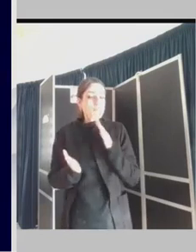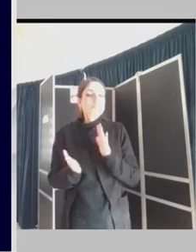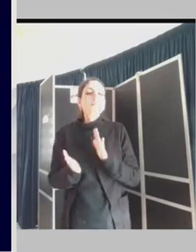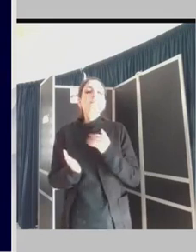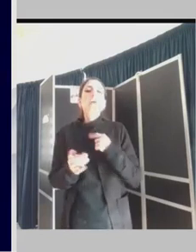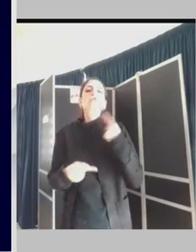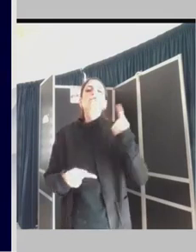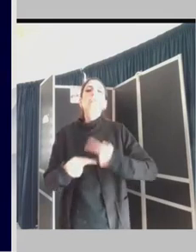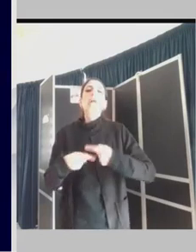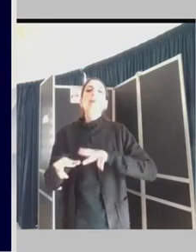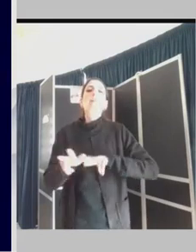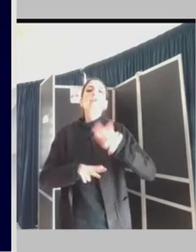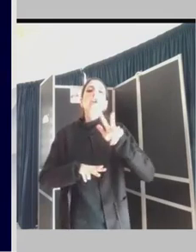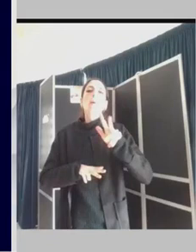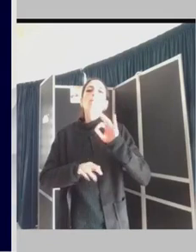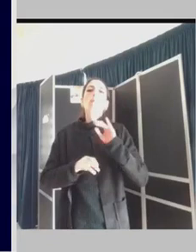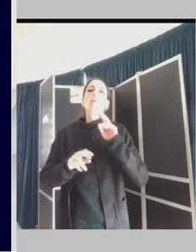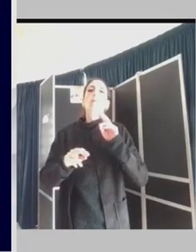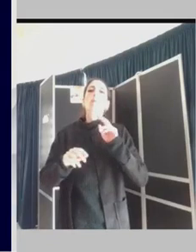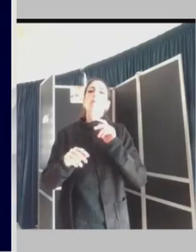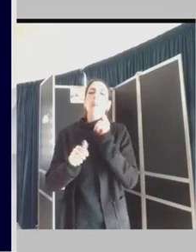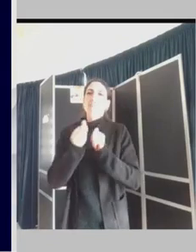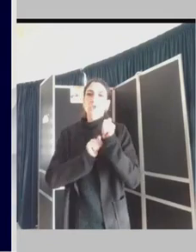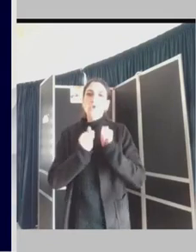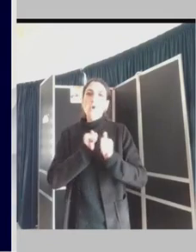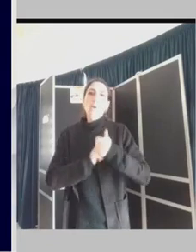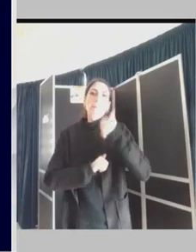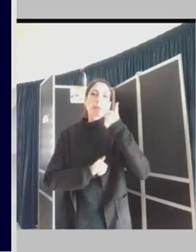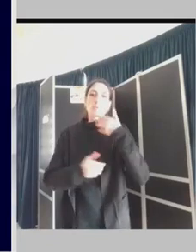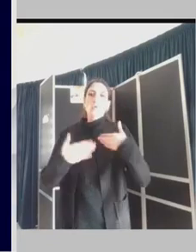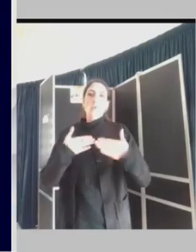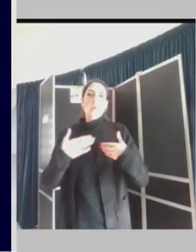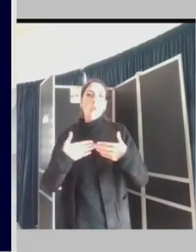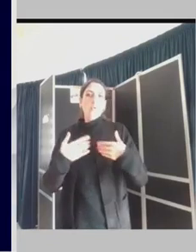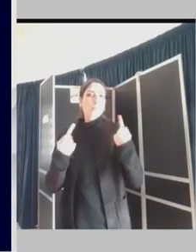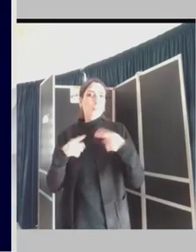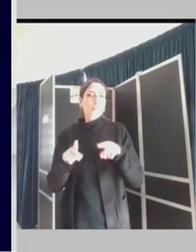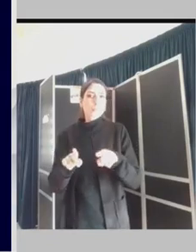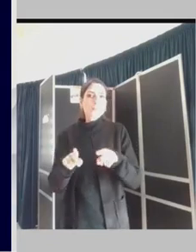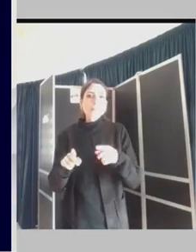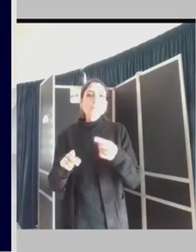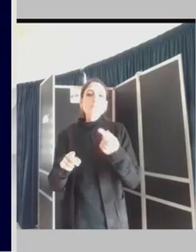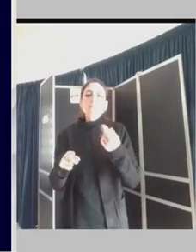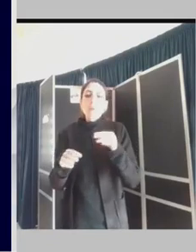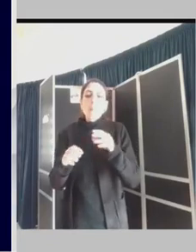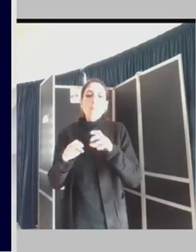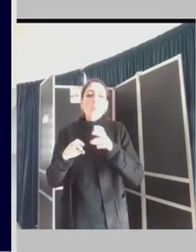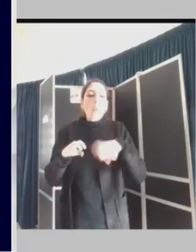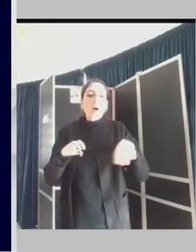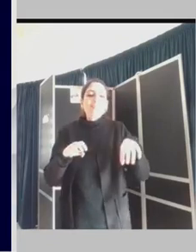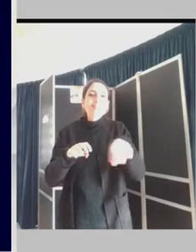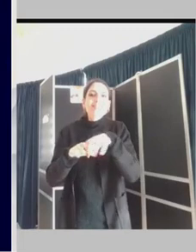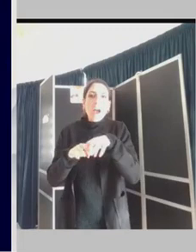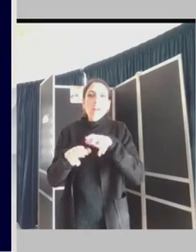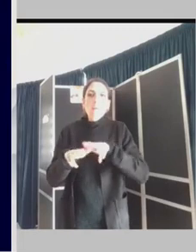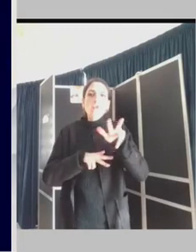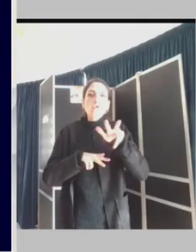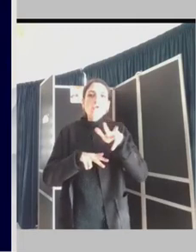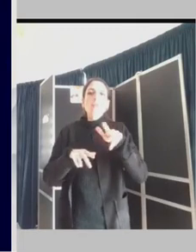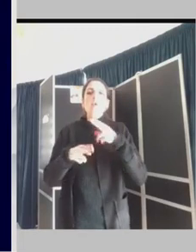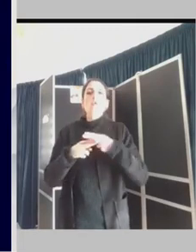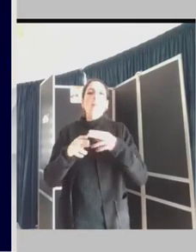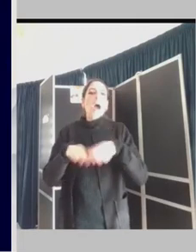municipale della prevenzione del primo soccorso in tutti i quartieri del municipio Roma Eur, perché prima